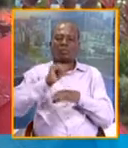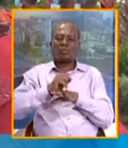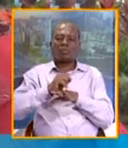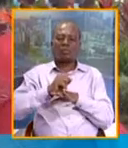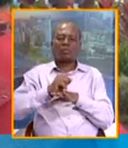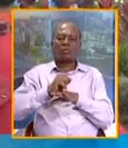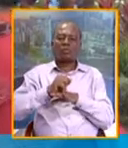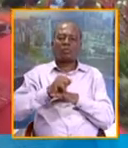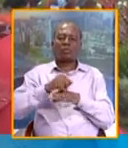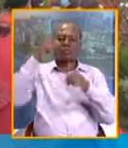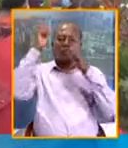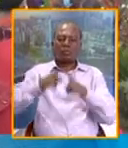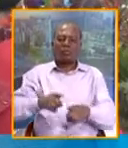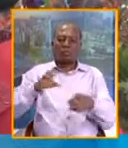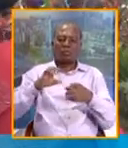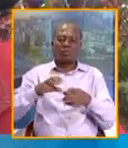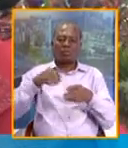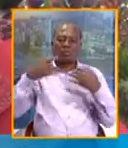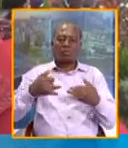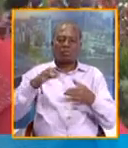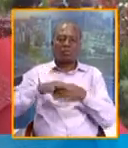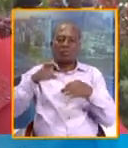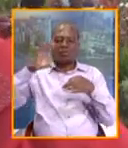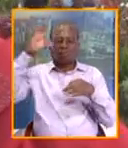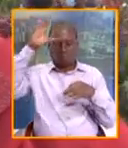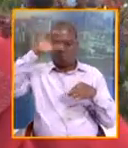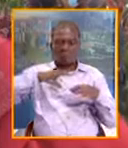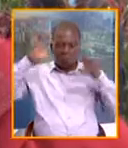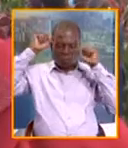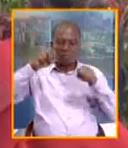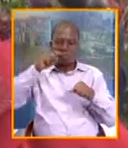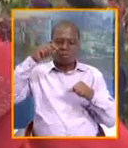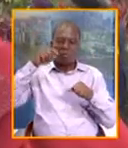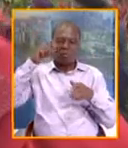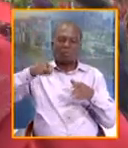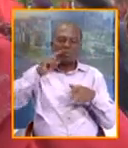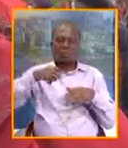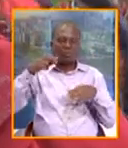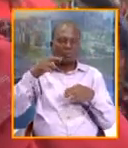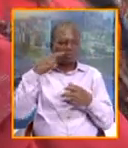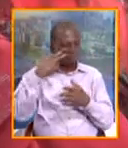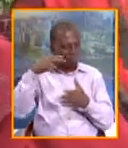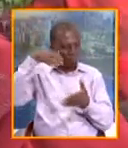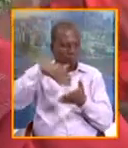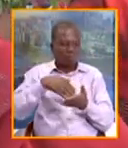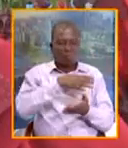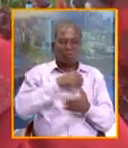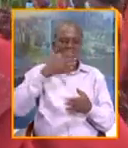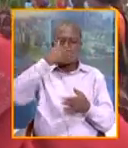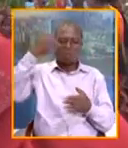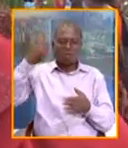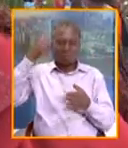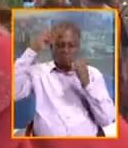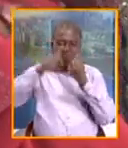la décision actuelle de monsieur le président doit être revue et la meilleure